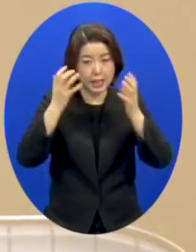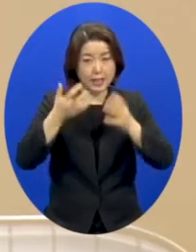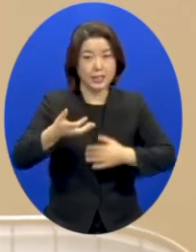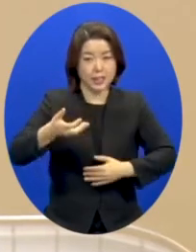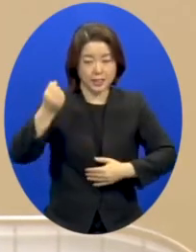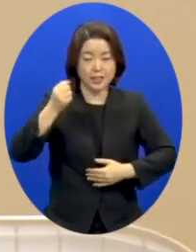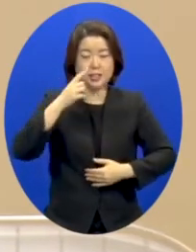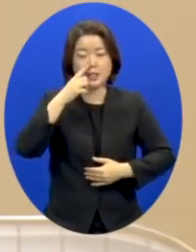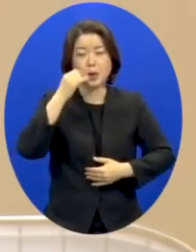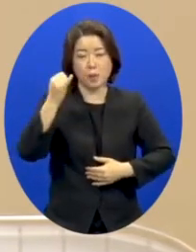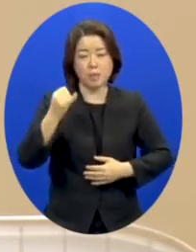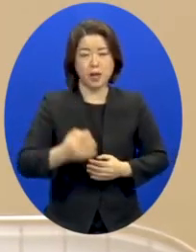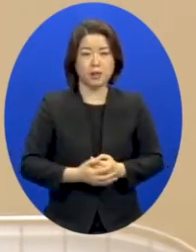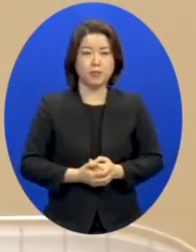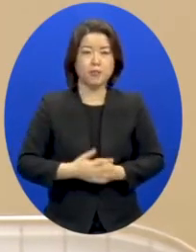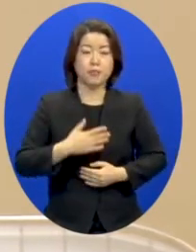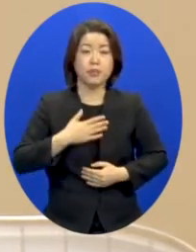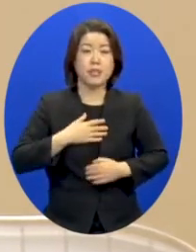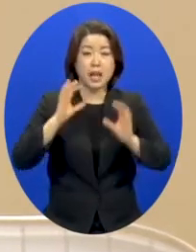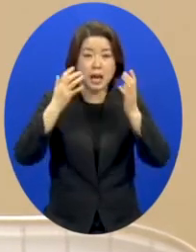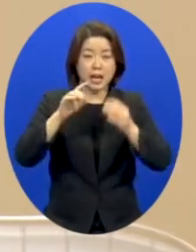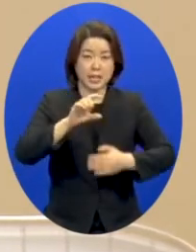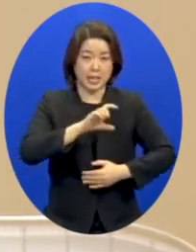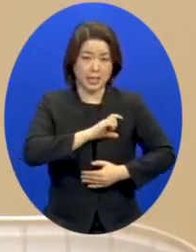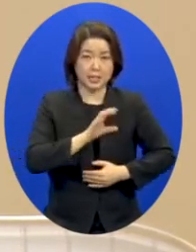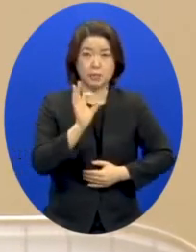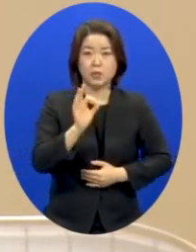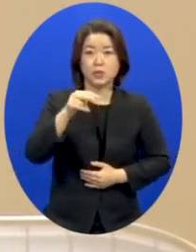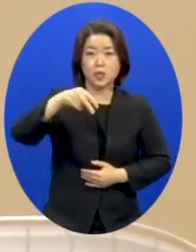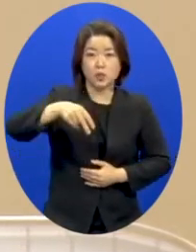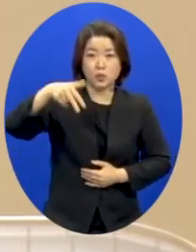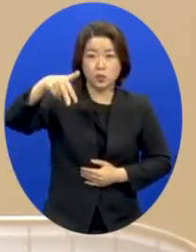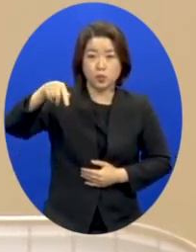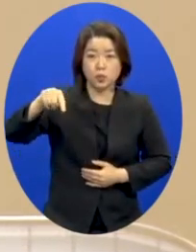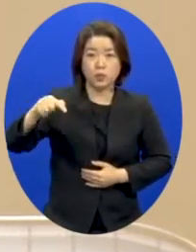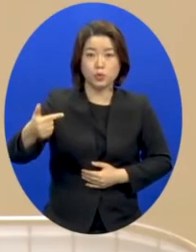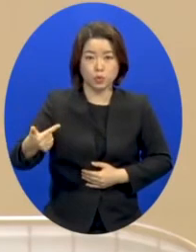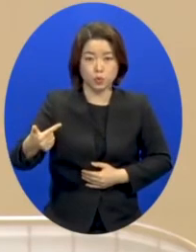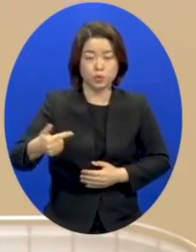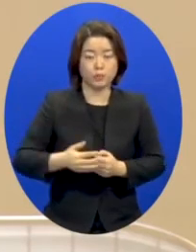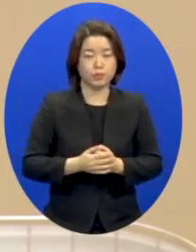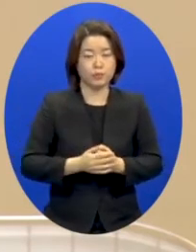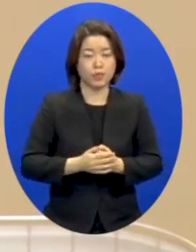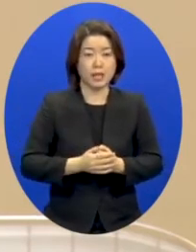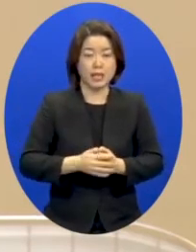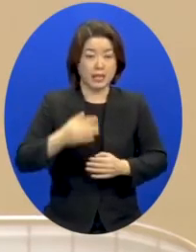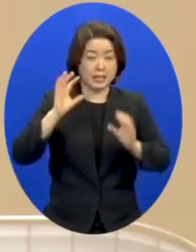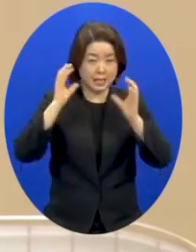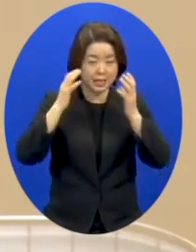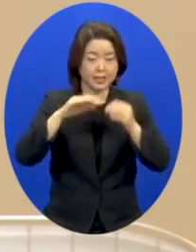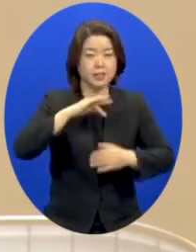엄마입니다. 저희 아이의 이름은 유준이입니다. 유준이는 5살입니다.